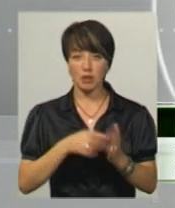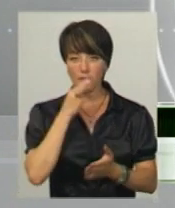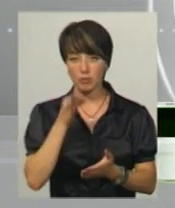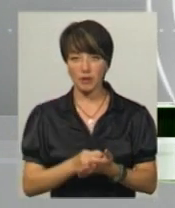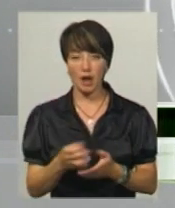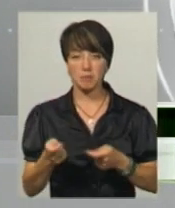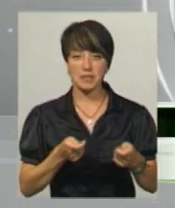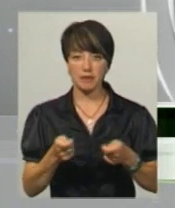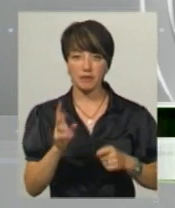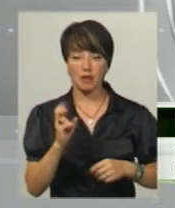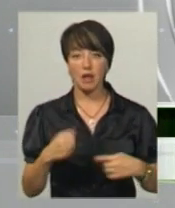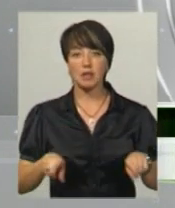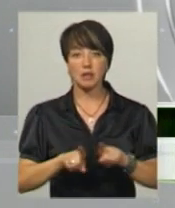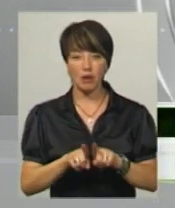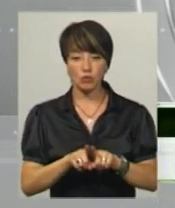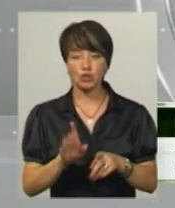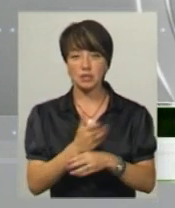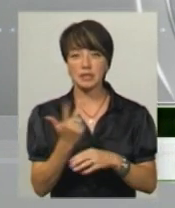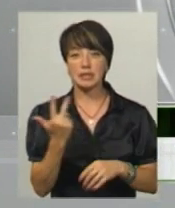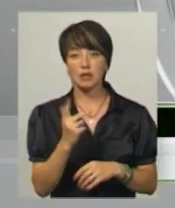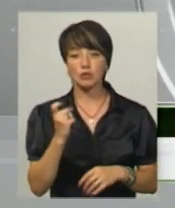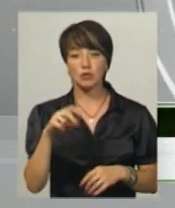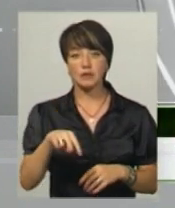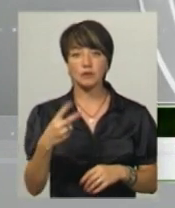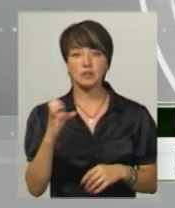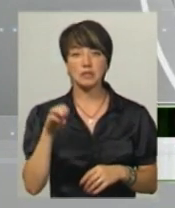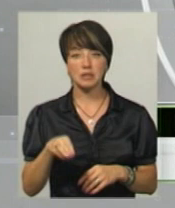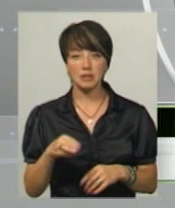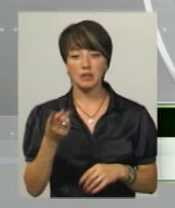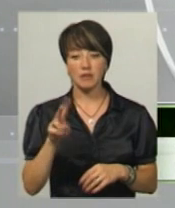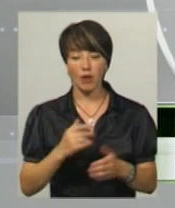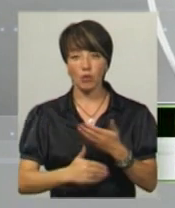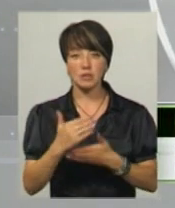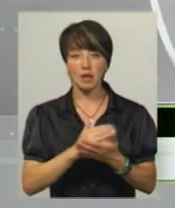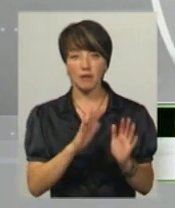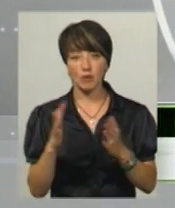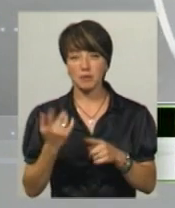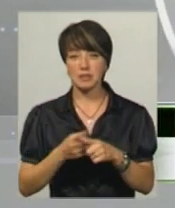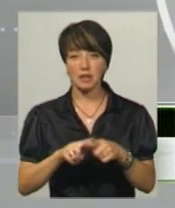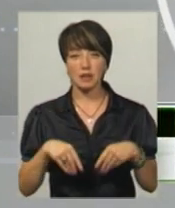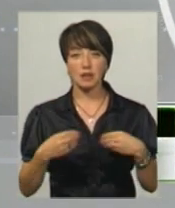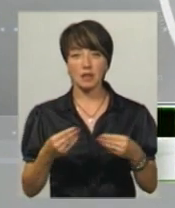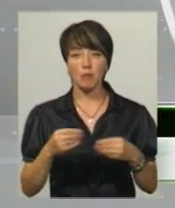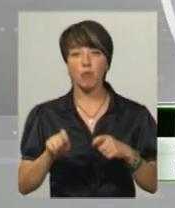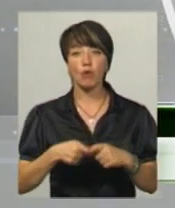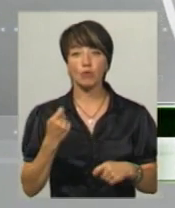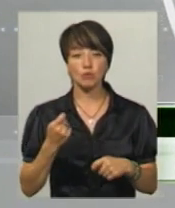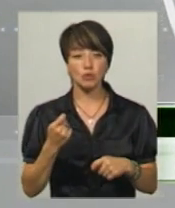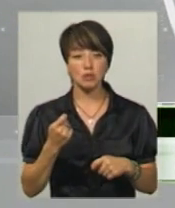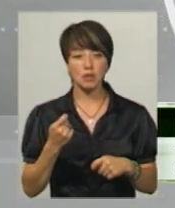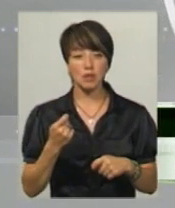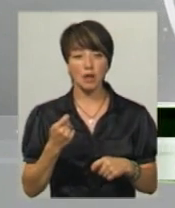відповідальність адміністративна. Також за частиною 3 статті 2, яке назвала два останні випадки, це надання порушення зупинки